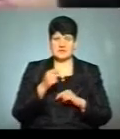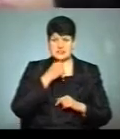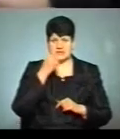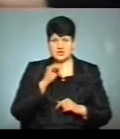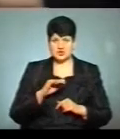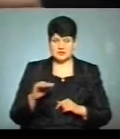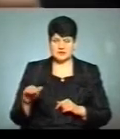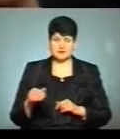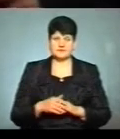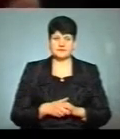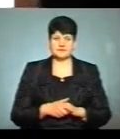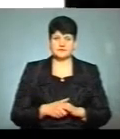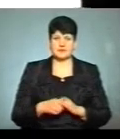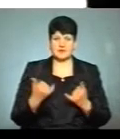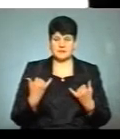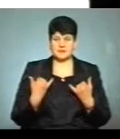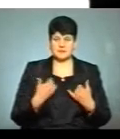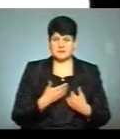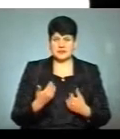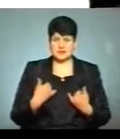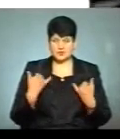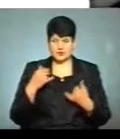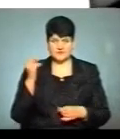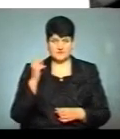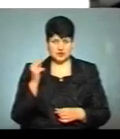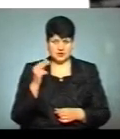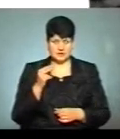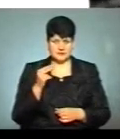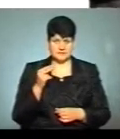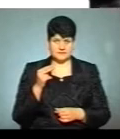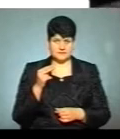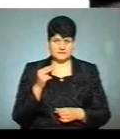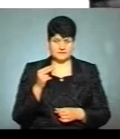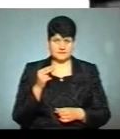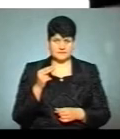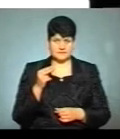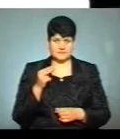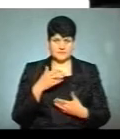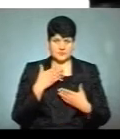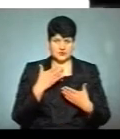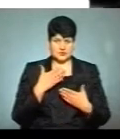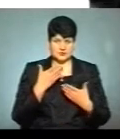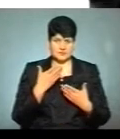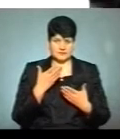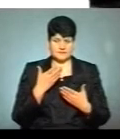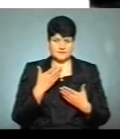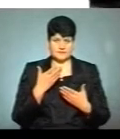діти. Ми сьогодні вчили на швидкість читати і